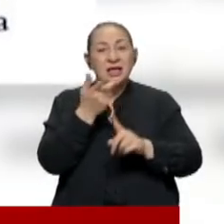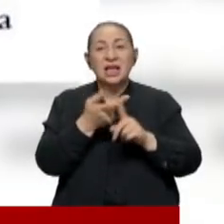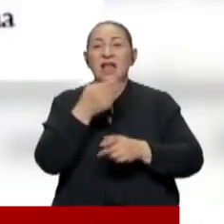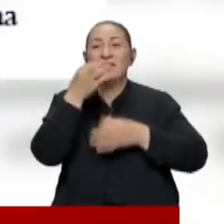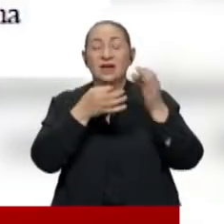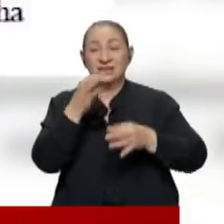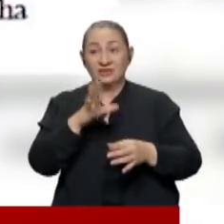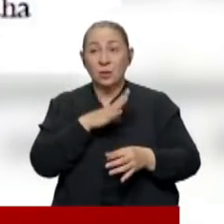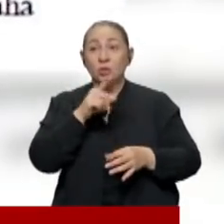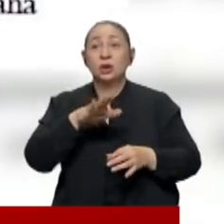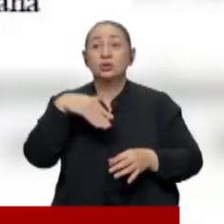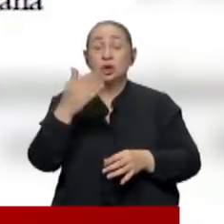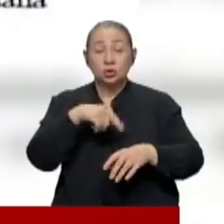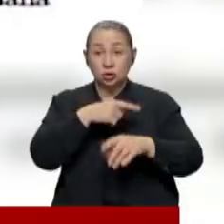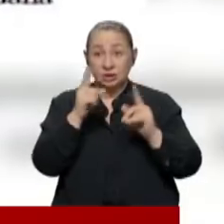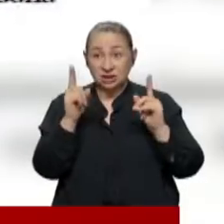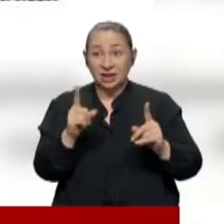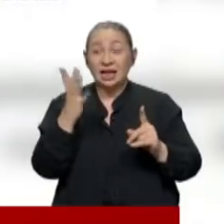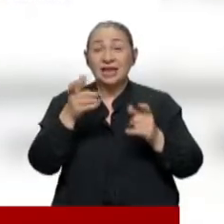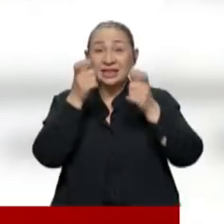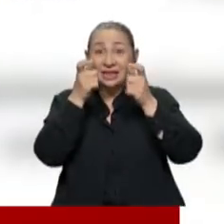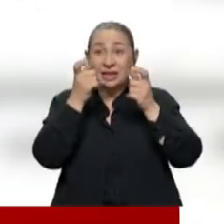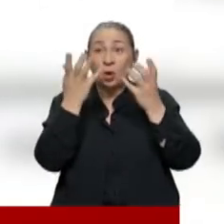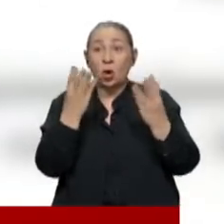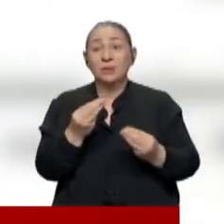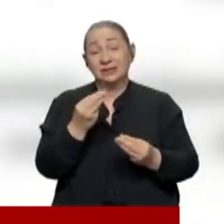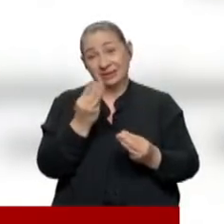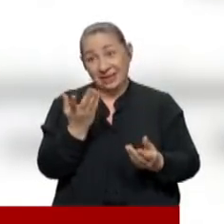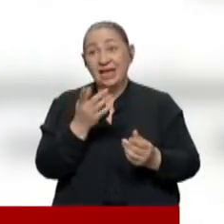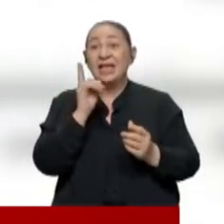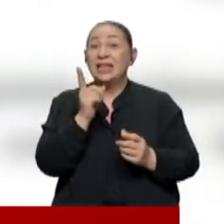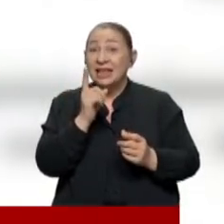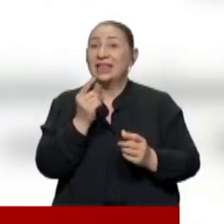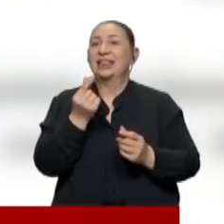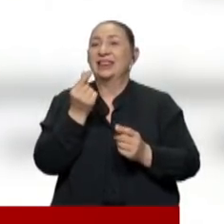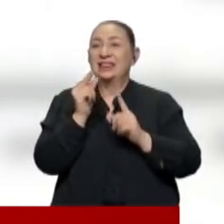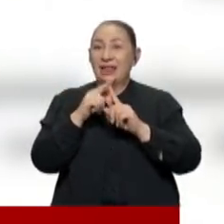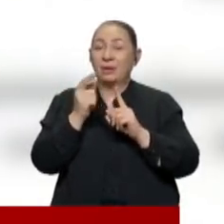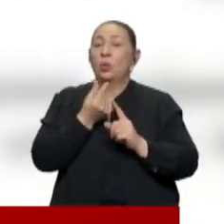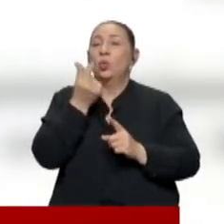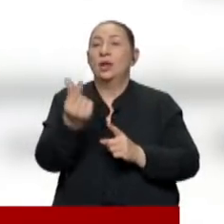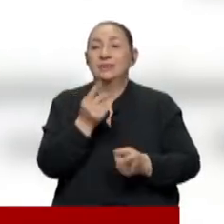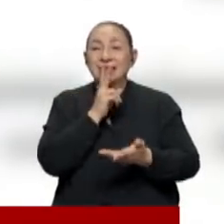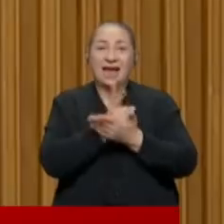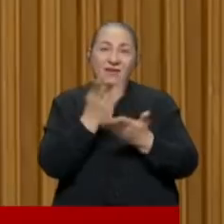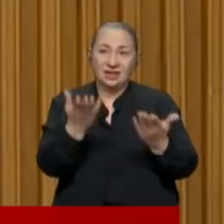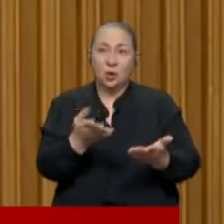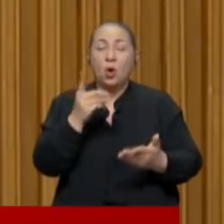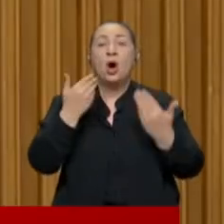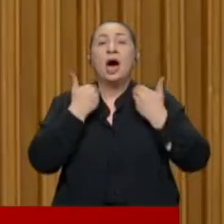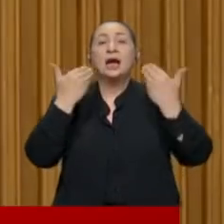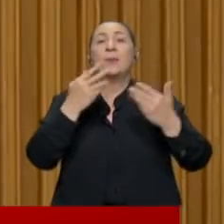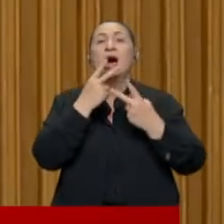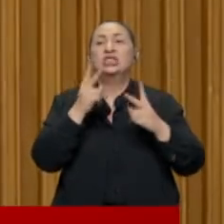eden ifadesini kullanırken Bundan sonraki süreçte daha dikkatli davranmaları yönünde ihtiyacı tedbiren uyarılmasına karar verildi o